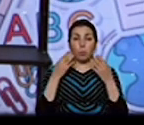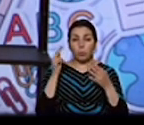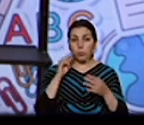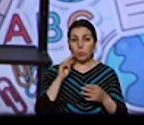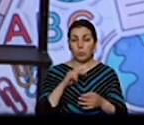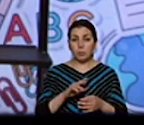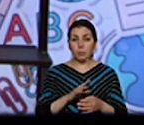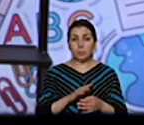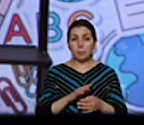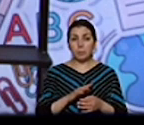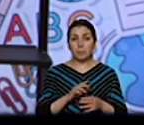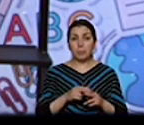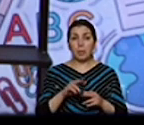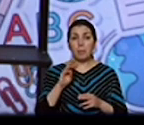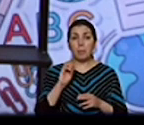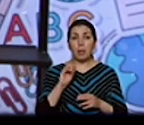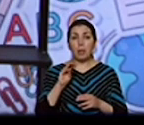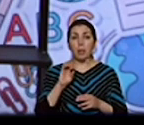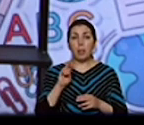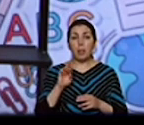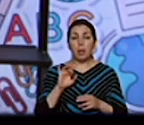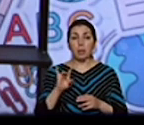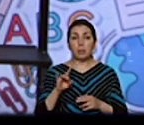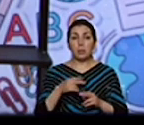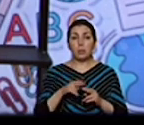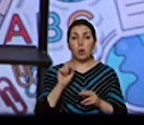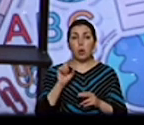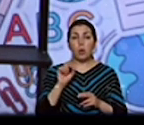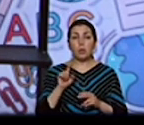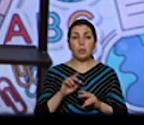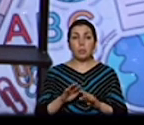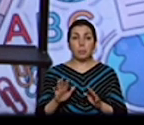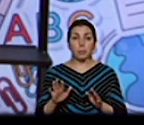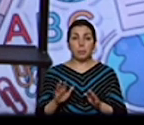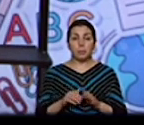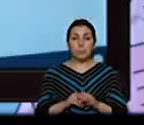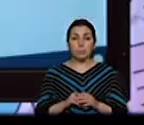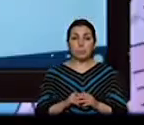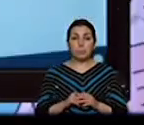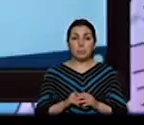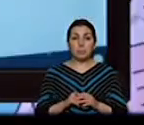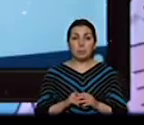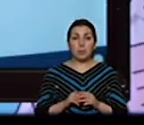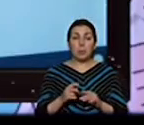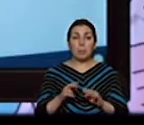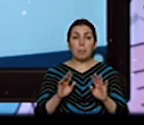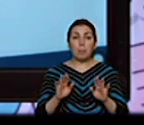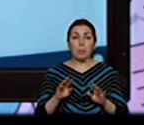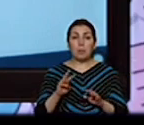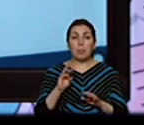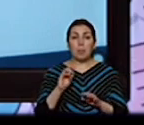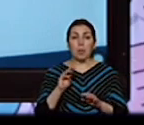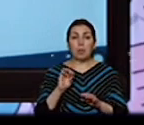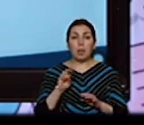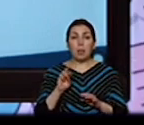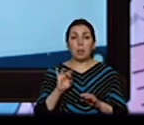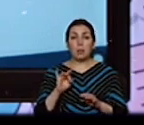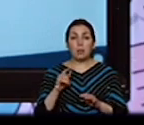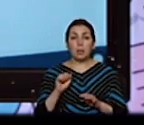o'qib o'rgangansiz. Metallarga faqat oltin emas, balki